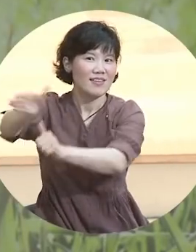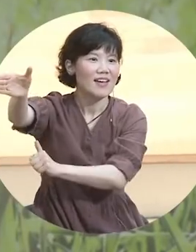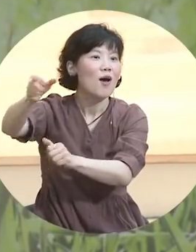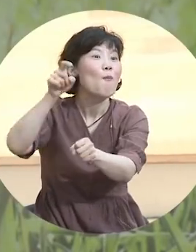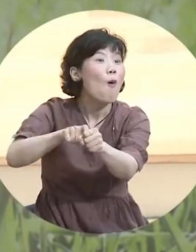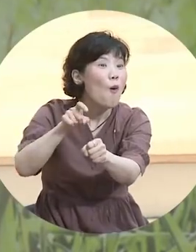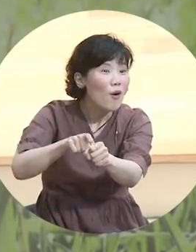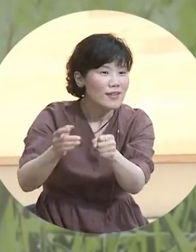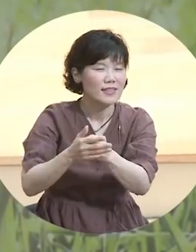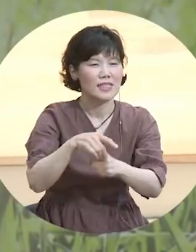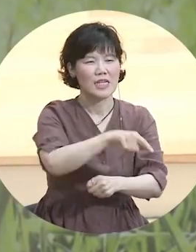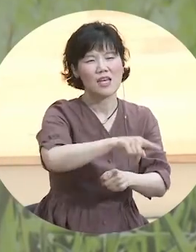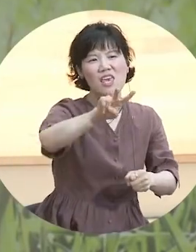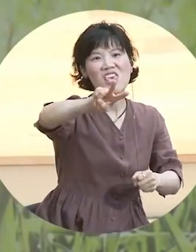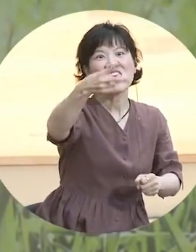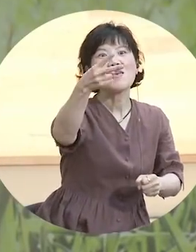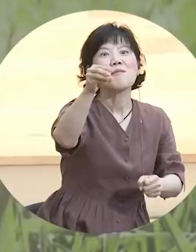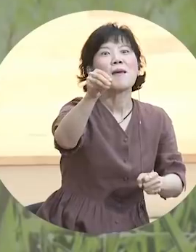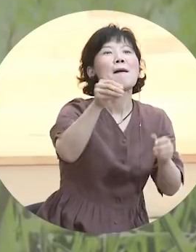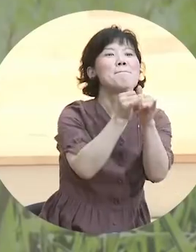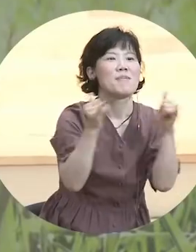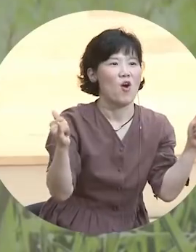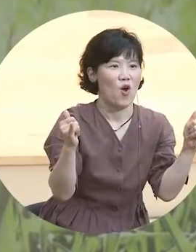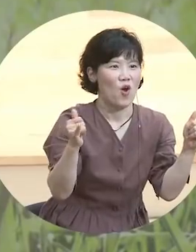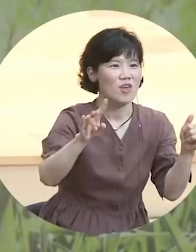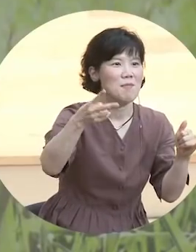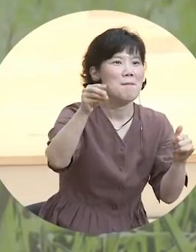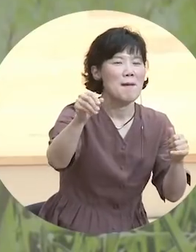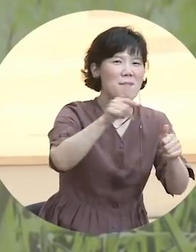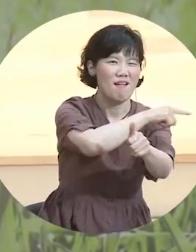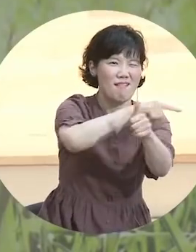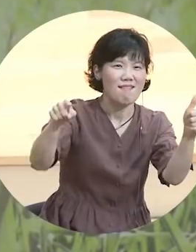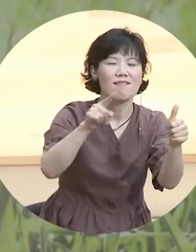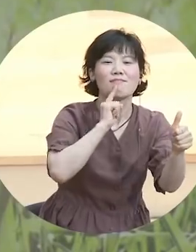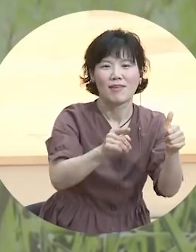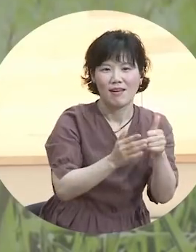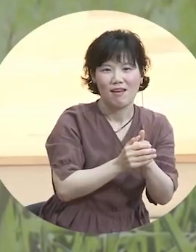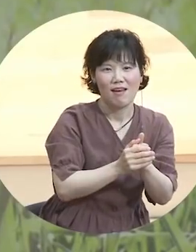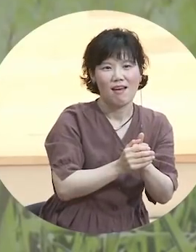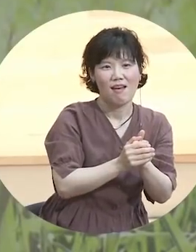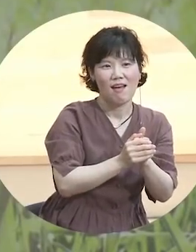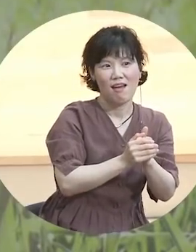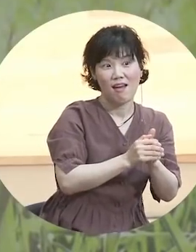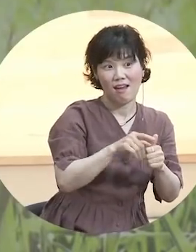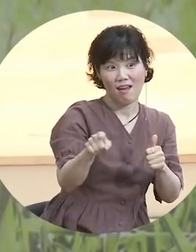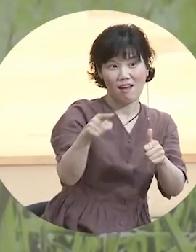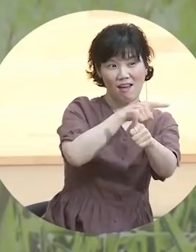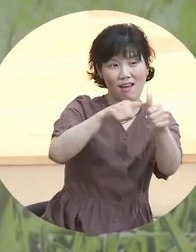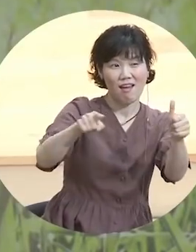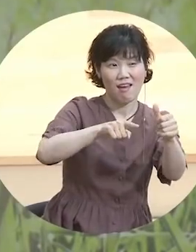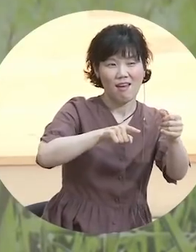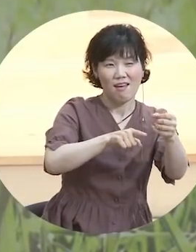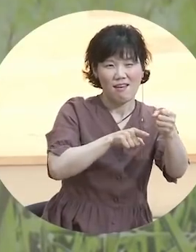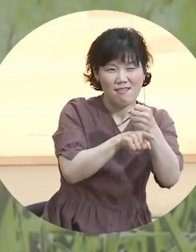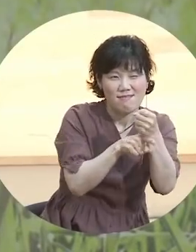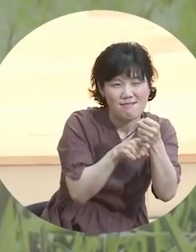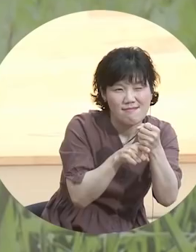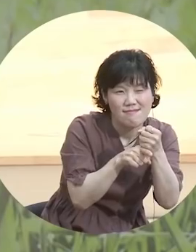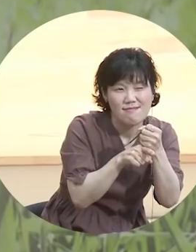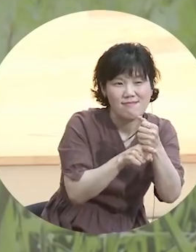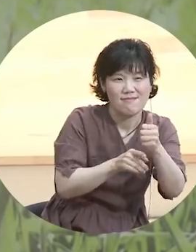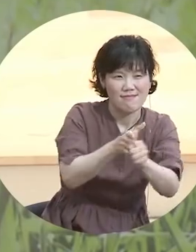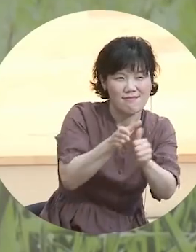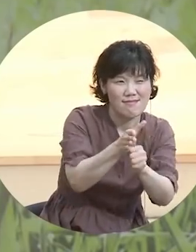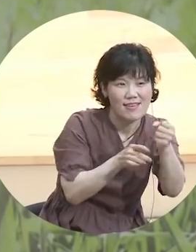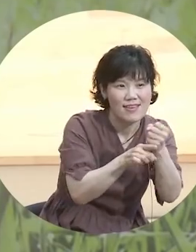이 사람들이 200만 명을 학살시켜버린 거죠. 고문과 학살의 그 현장에 지금은